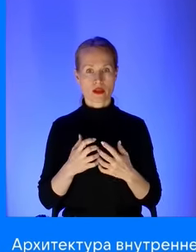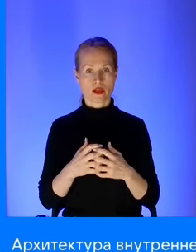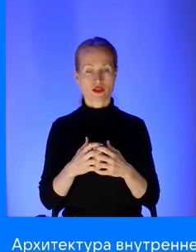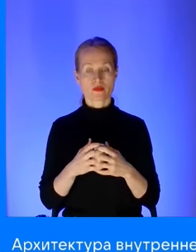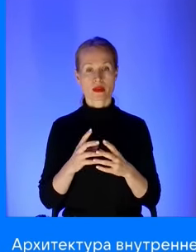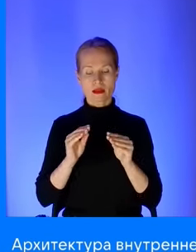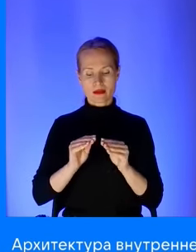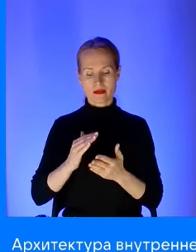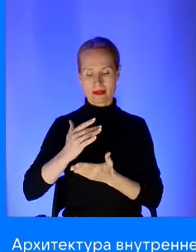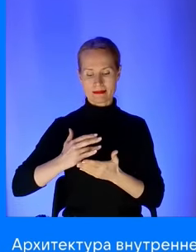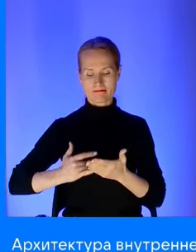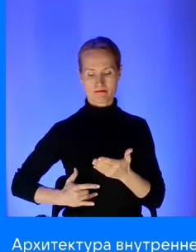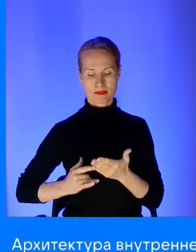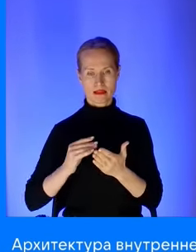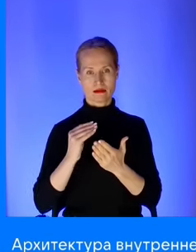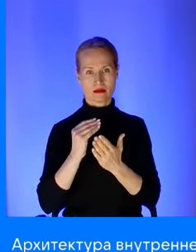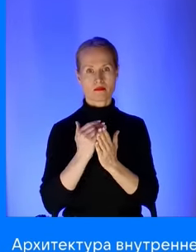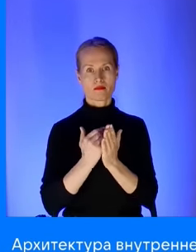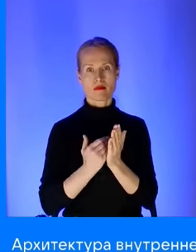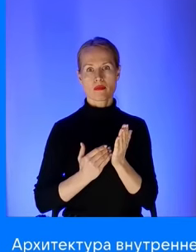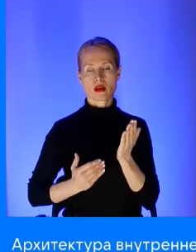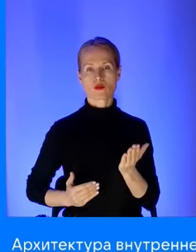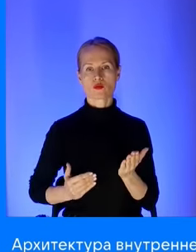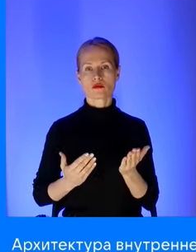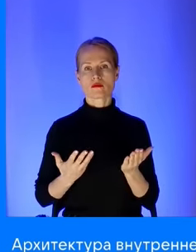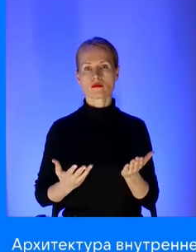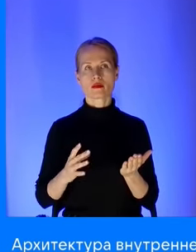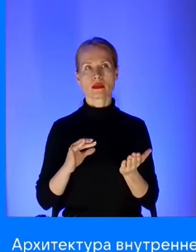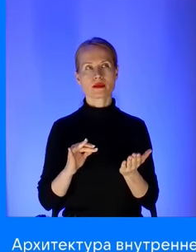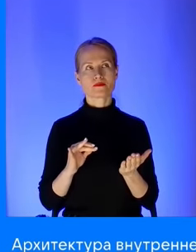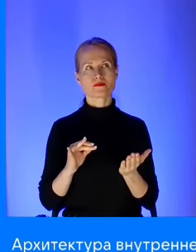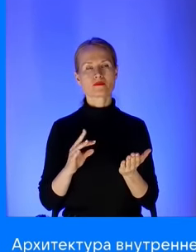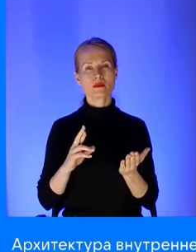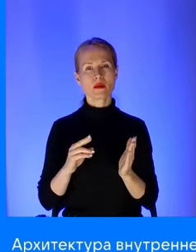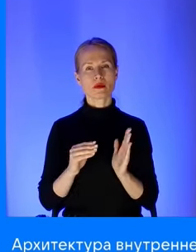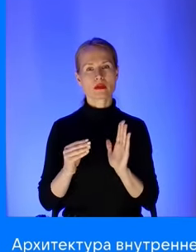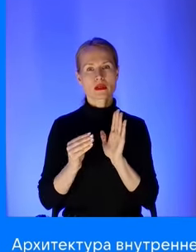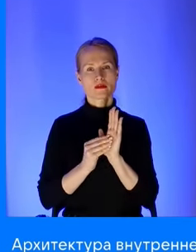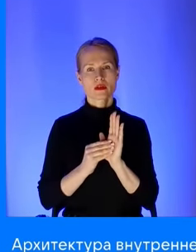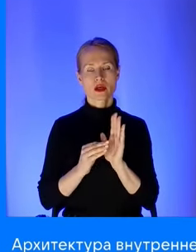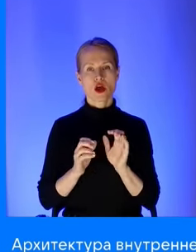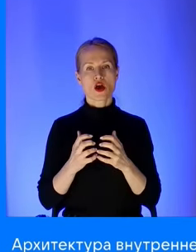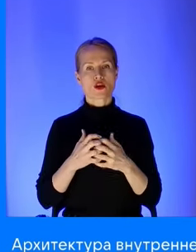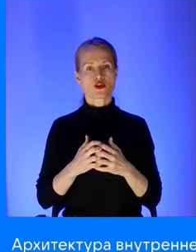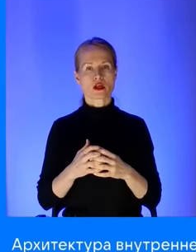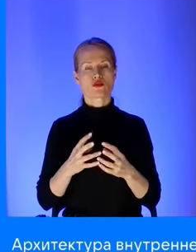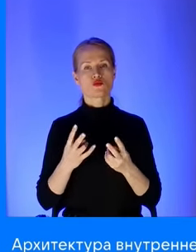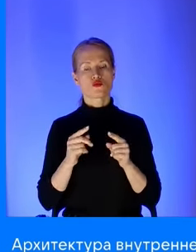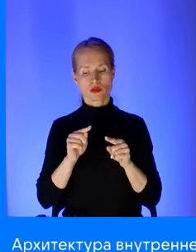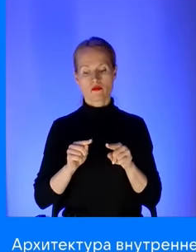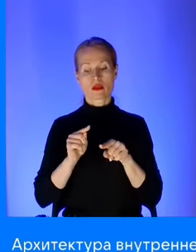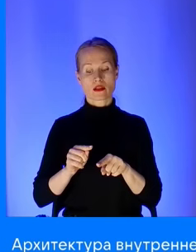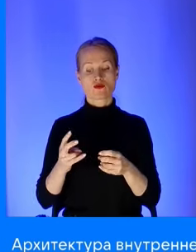составили список продуктов на самом деле это вот я Обозначил это решение кого внедрять быстрее